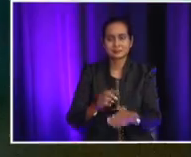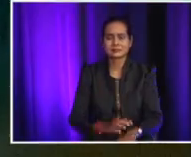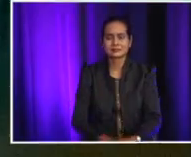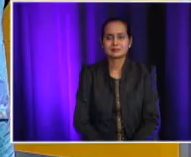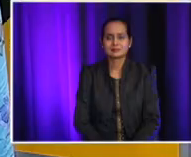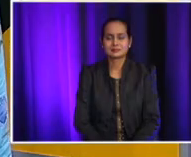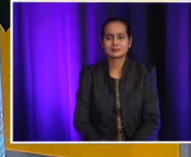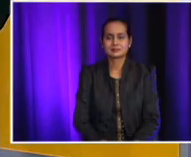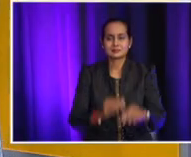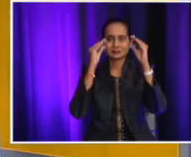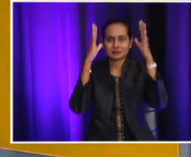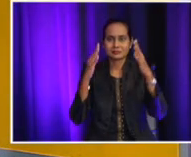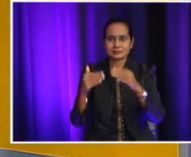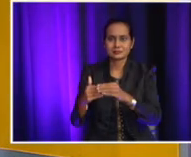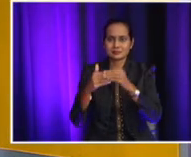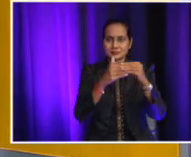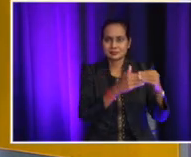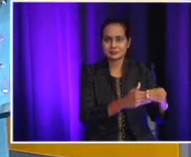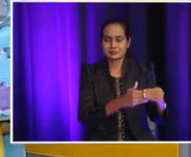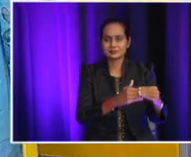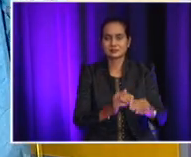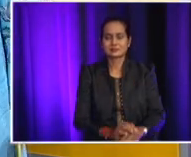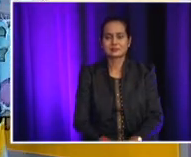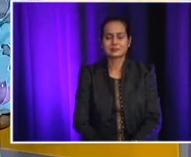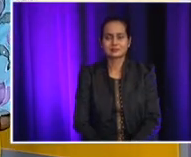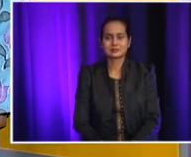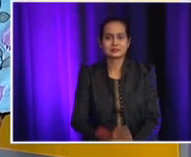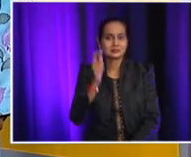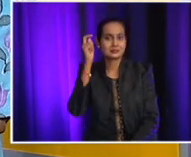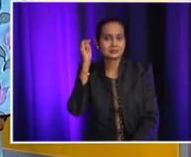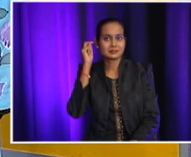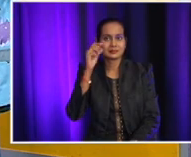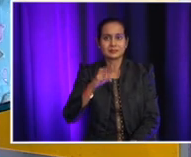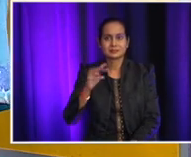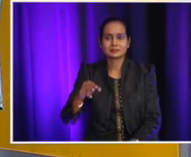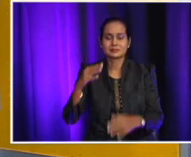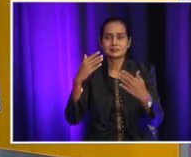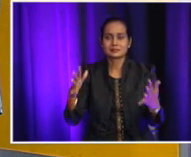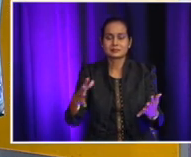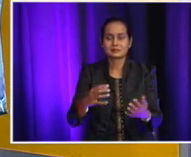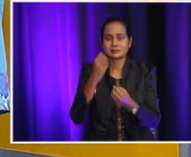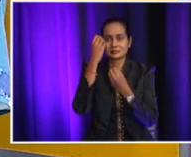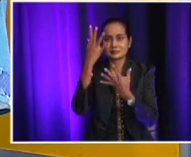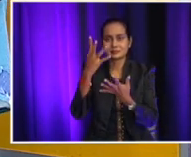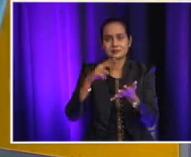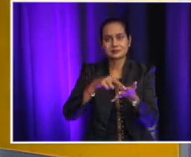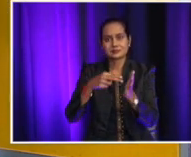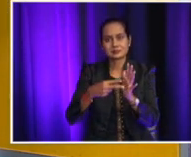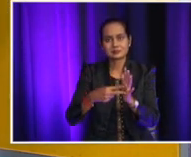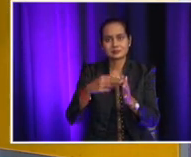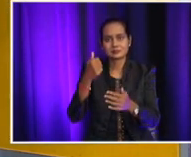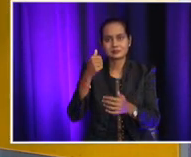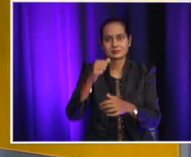tadi telah memberi ya masuk dekat membaca kebangsaan dan